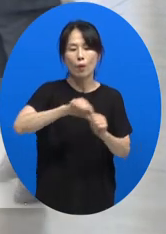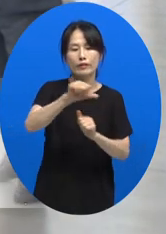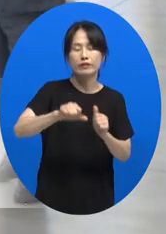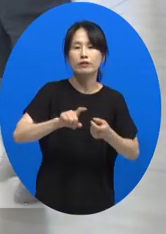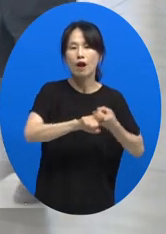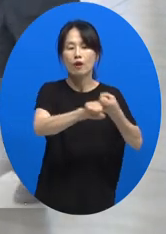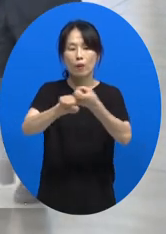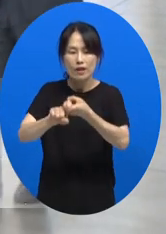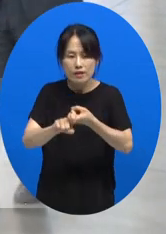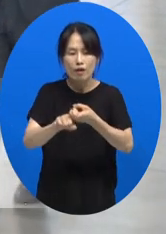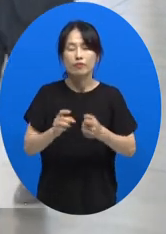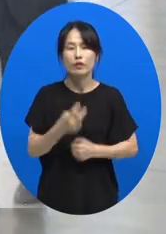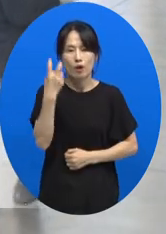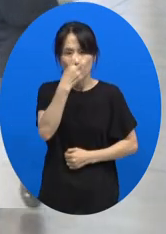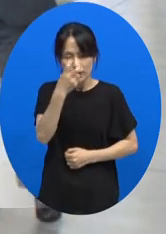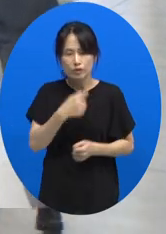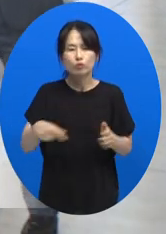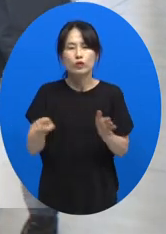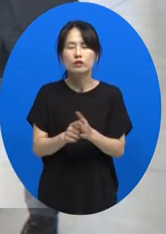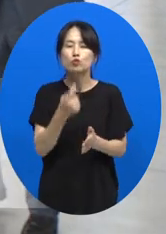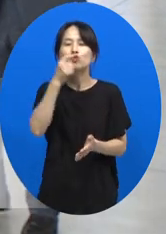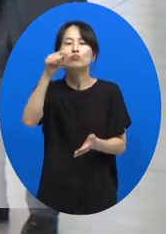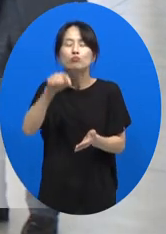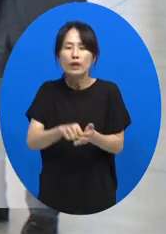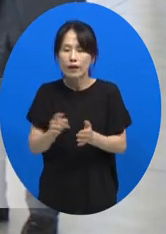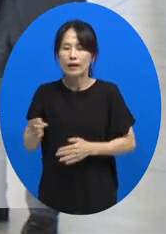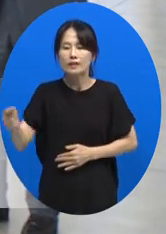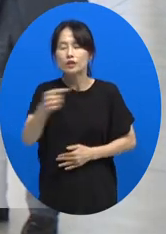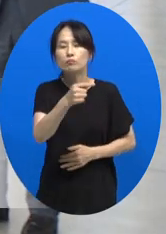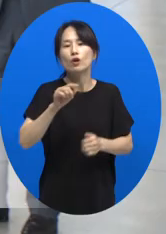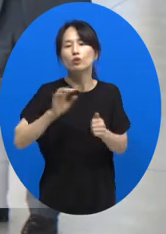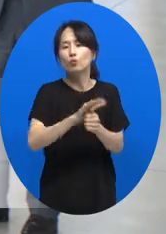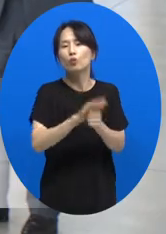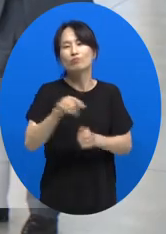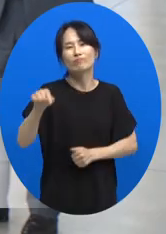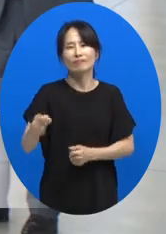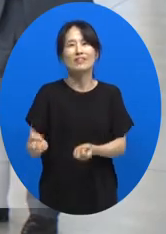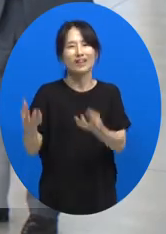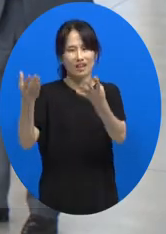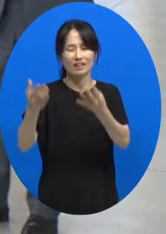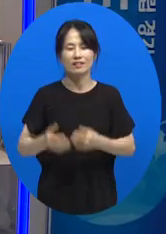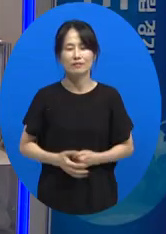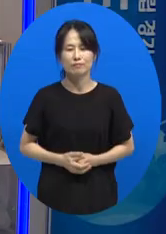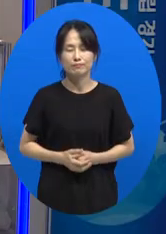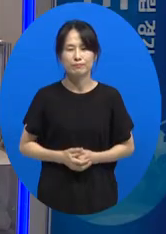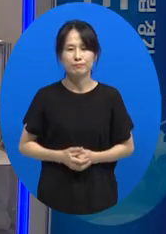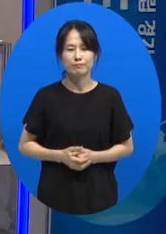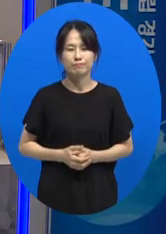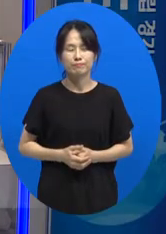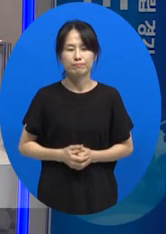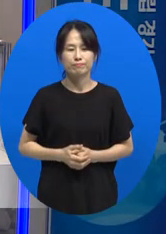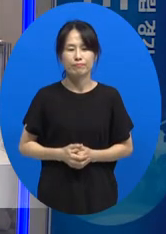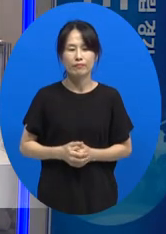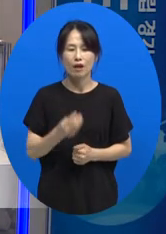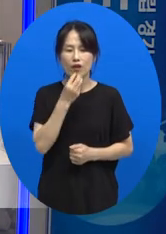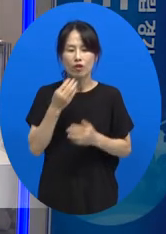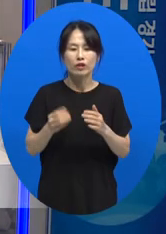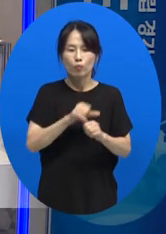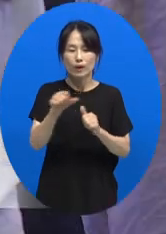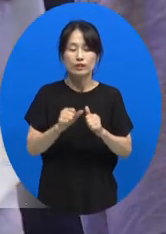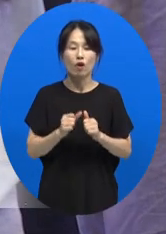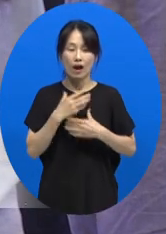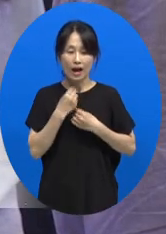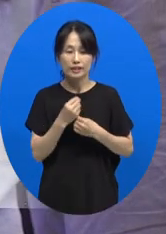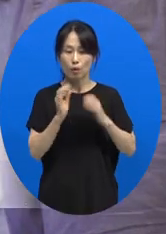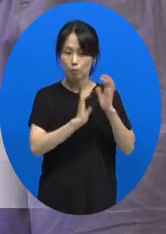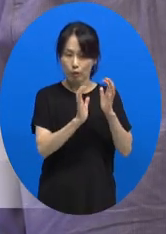환경과 관리하는 데 있어 쉽게 관리할 수 있는 간접적으로 도움이 되는 이런 행사라고 볼 수 있습니다. 경기도는 경기